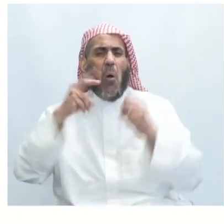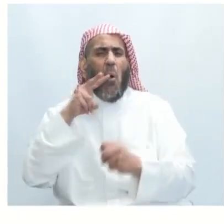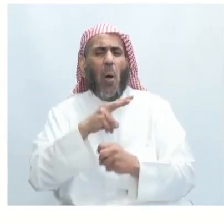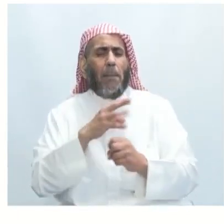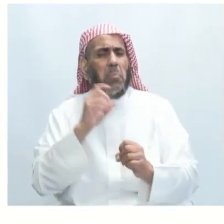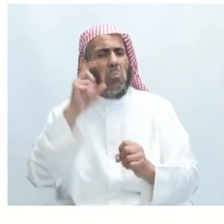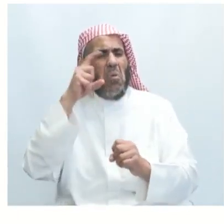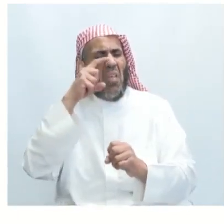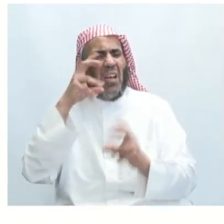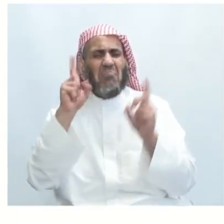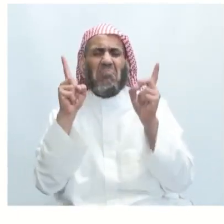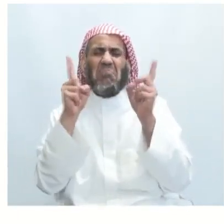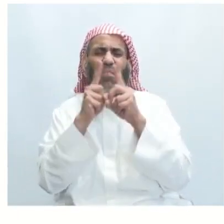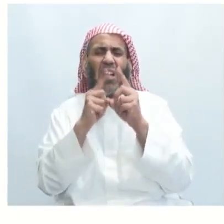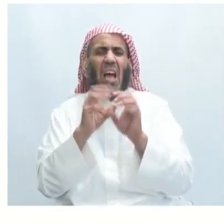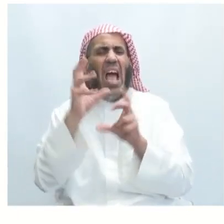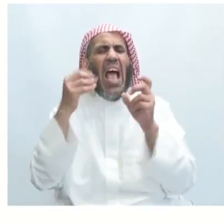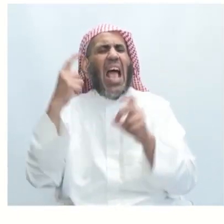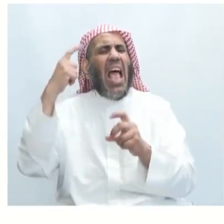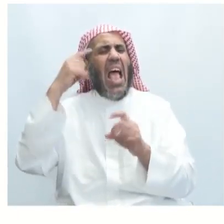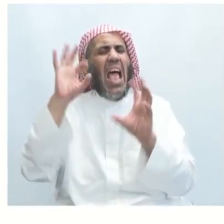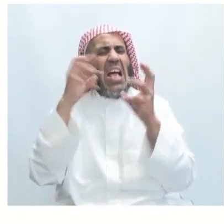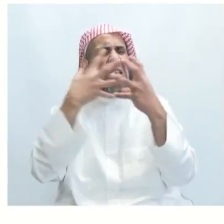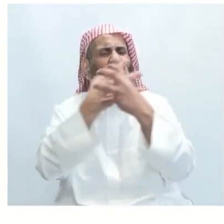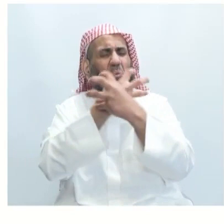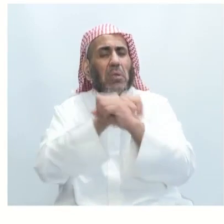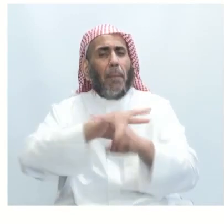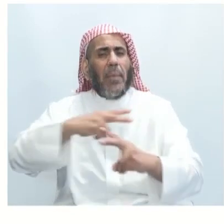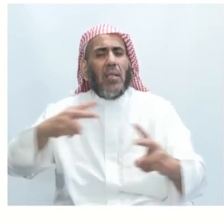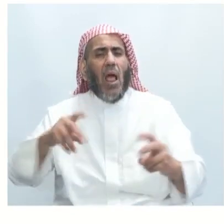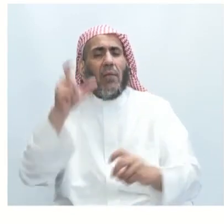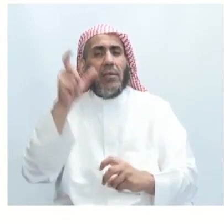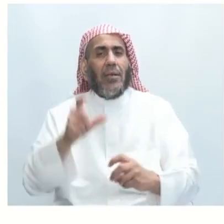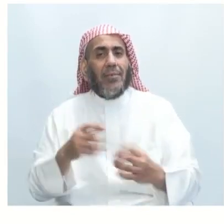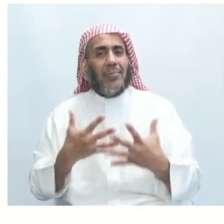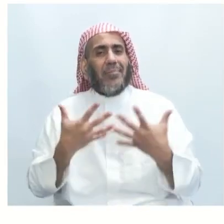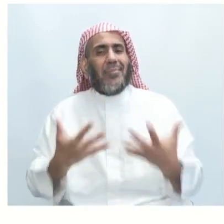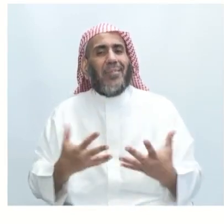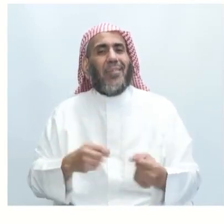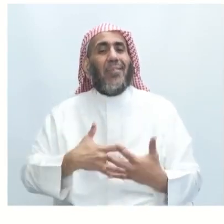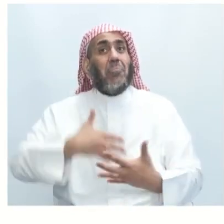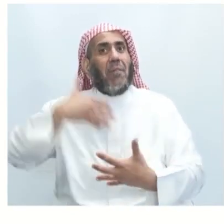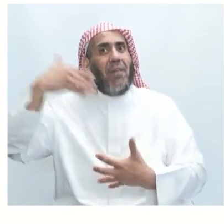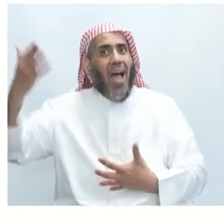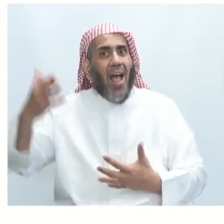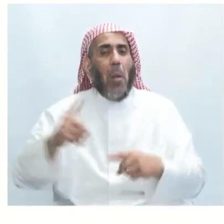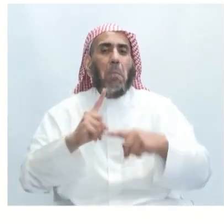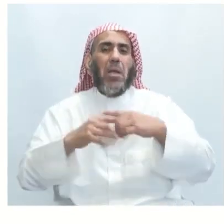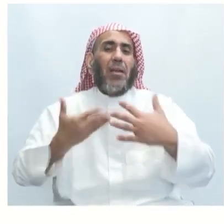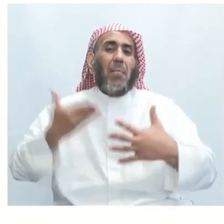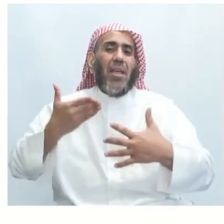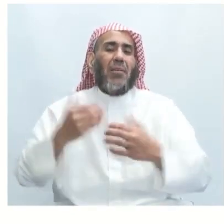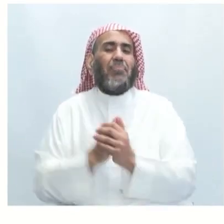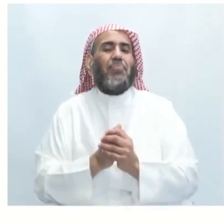بمنظار ضيق بمنظار اسود باختلاف على اختلاف الشخص التقي الورع دائما يرى الامور بايجابيه